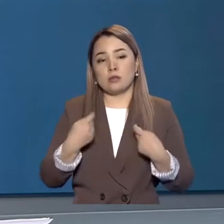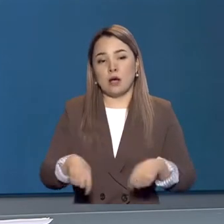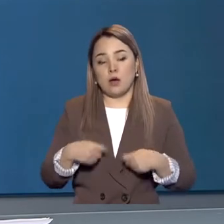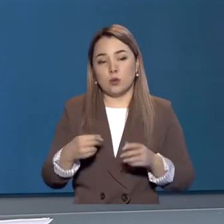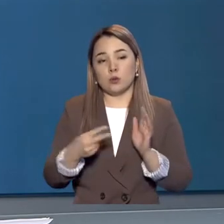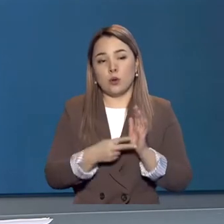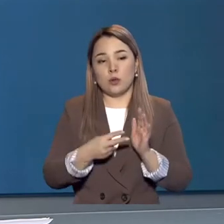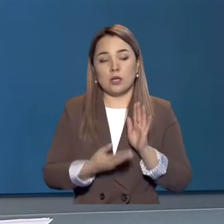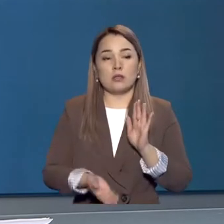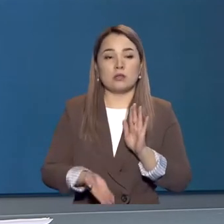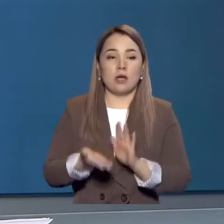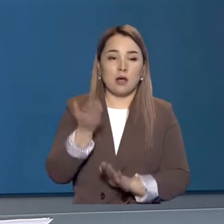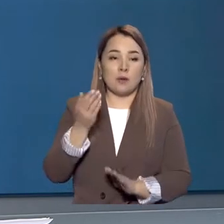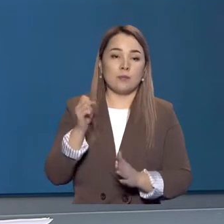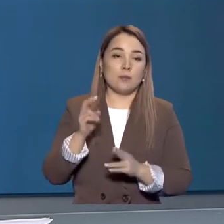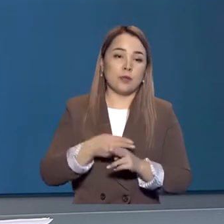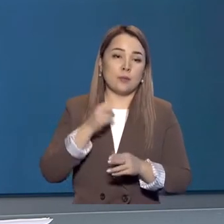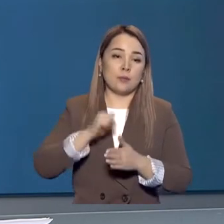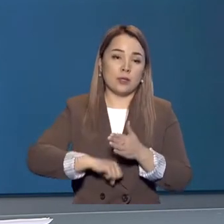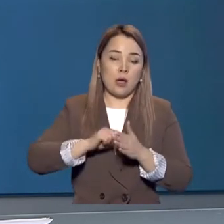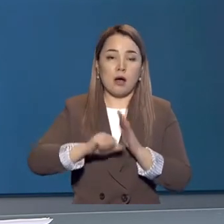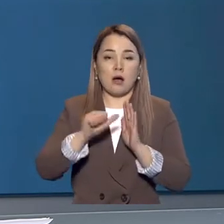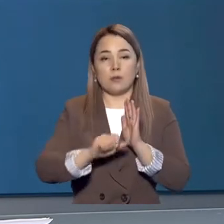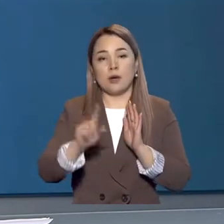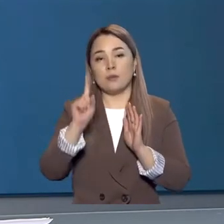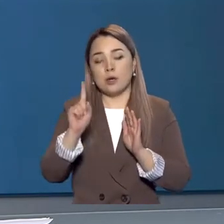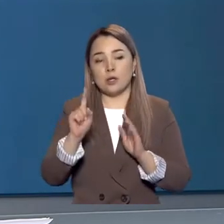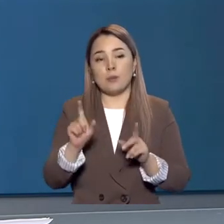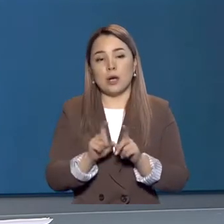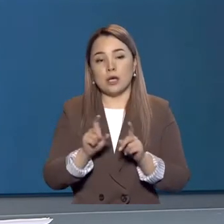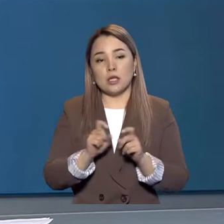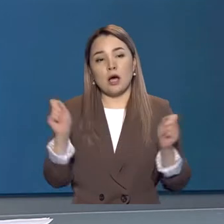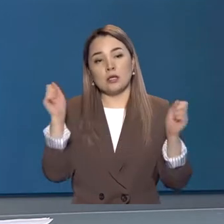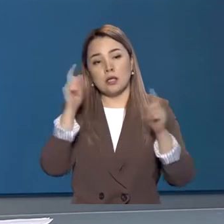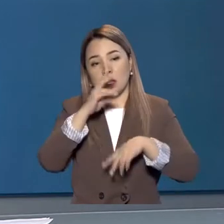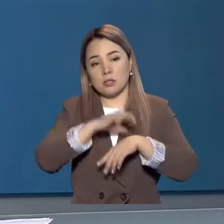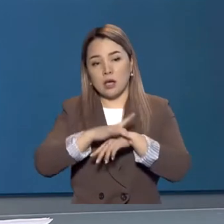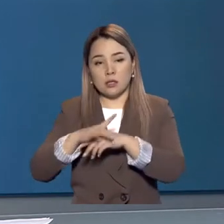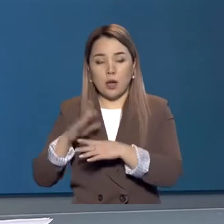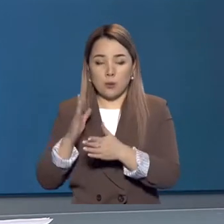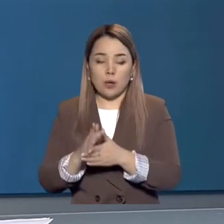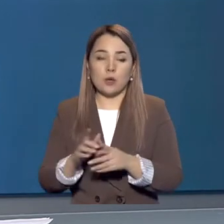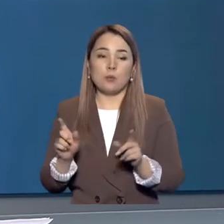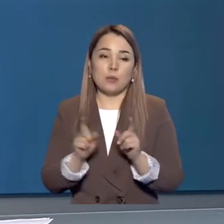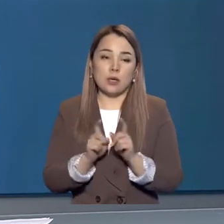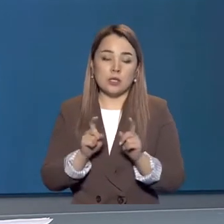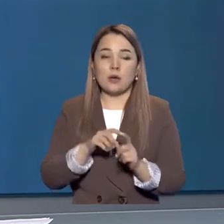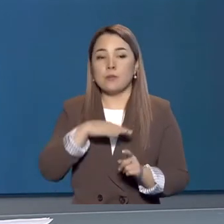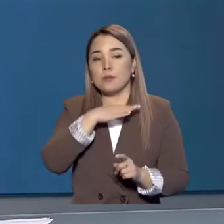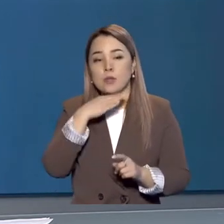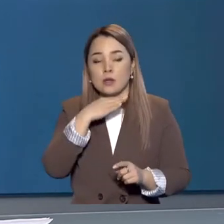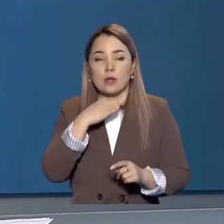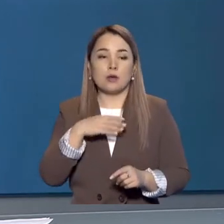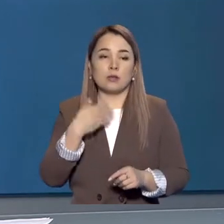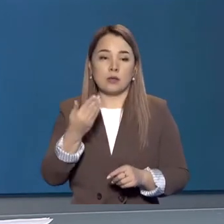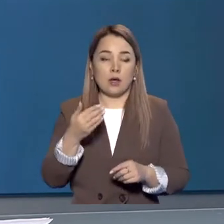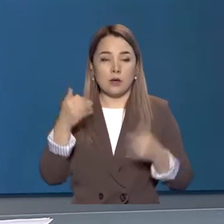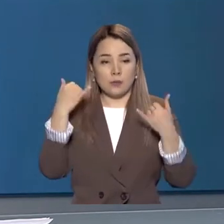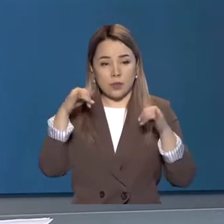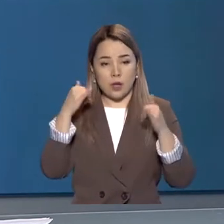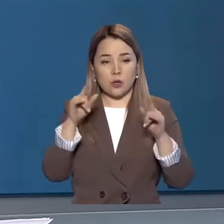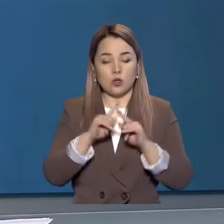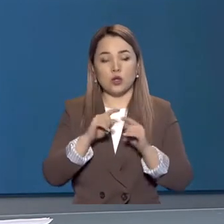құнын негізсіз көтерген 61 дүкен анықтады. Қазір қаладағы бірнеше ірі супермаркетте сыр етіне шекті баға бекітіліп,